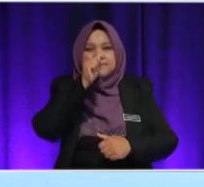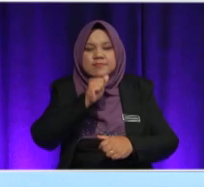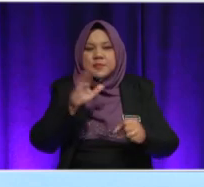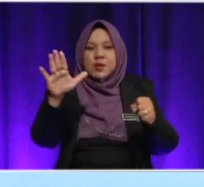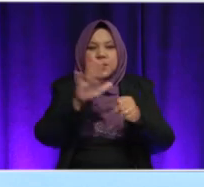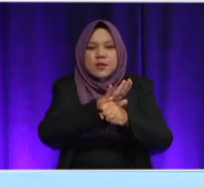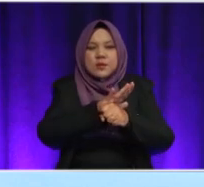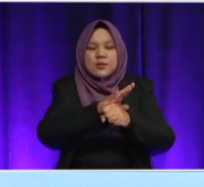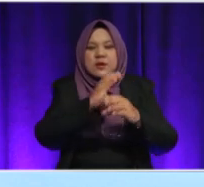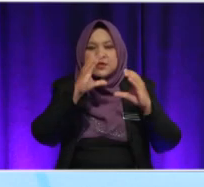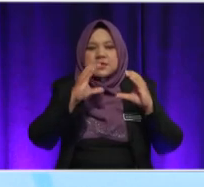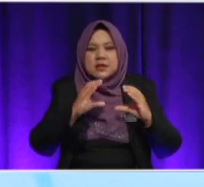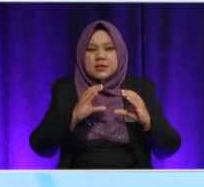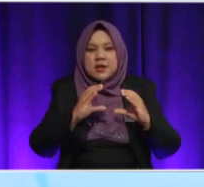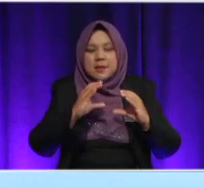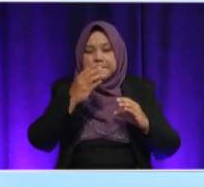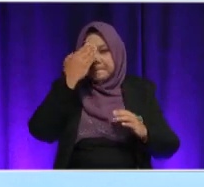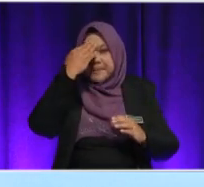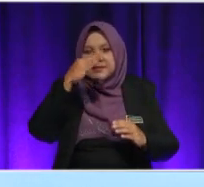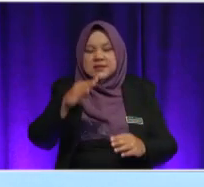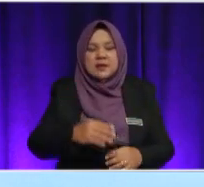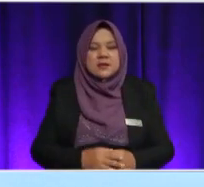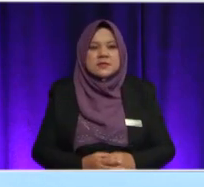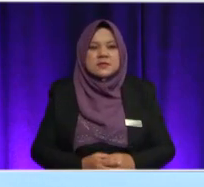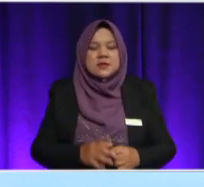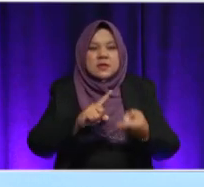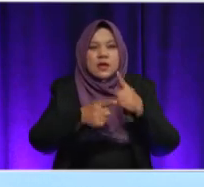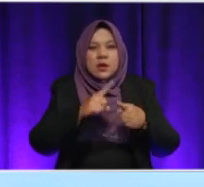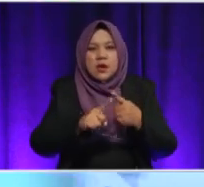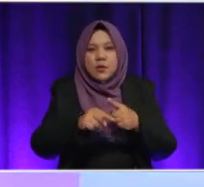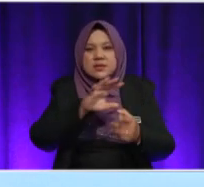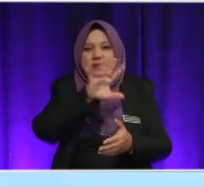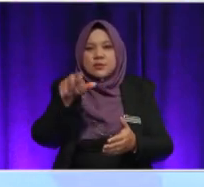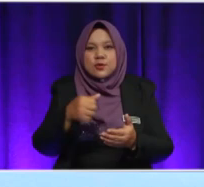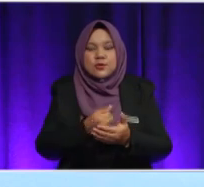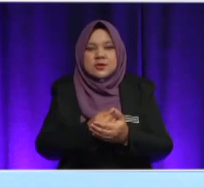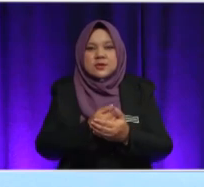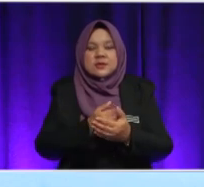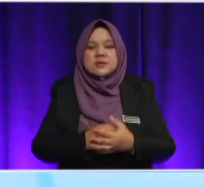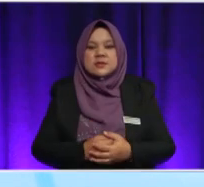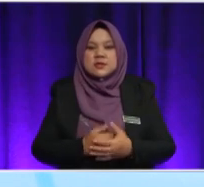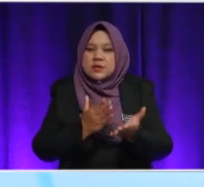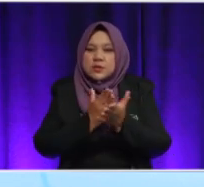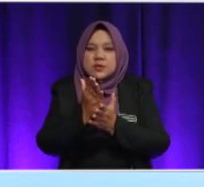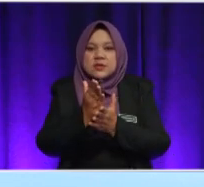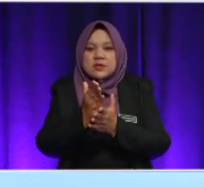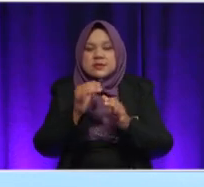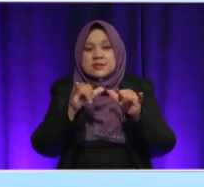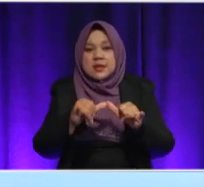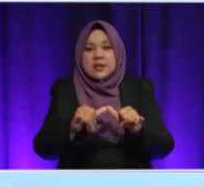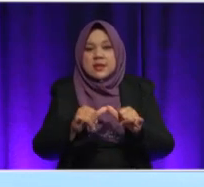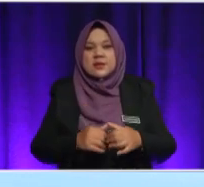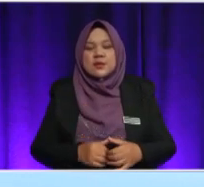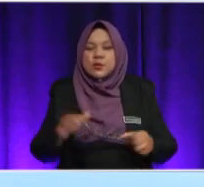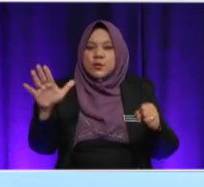saya bijak sekarang tidak dapat kumpul lagi minta jadi kepada kawan-kawan semua Jangan kemana-mana teruskan Setia menonton atas untuk